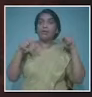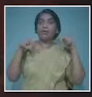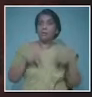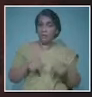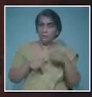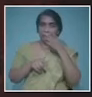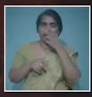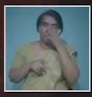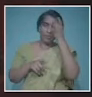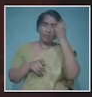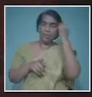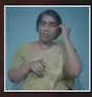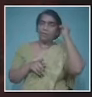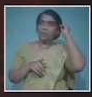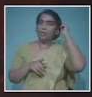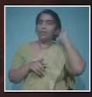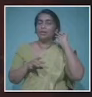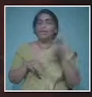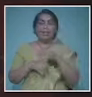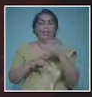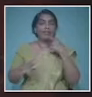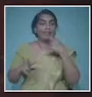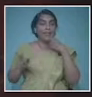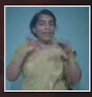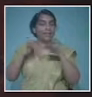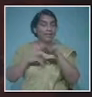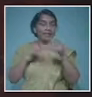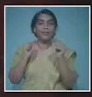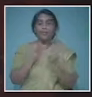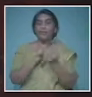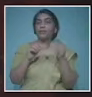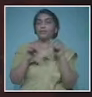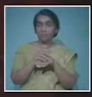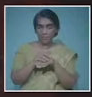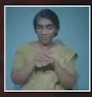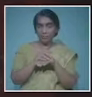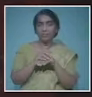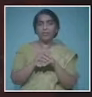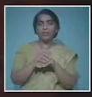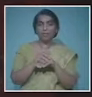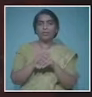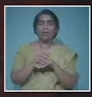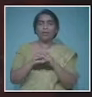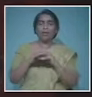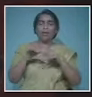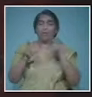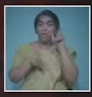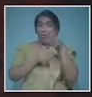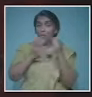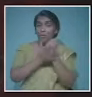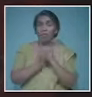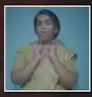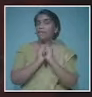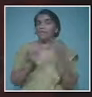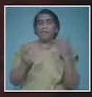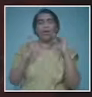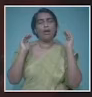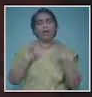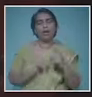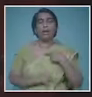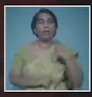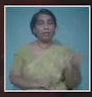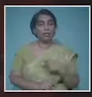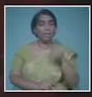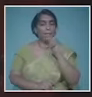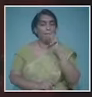වෙනකොට වත්තේ වැඩ කරන්න හම්බ වෙන්නේත් ඉතාමත් සුළු පිරිසකට. දෛනික